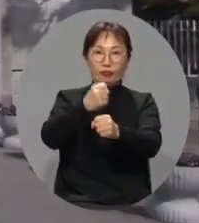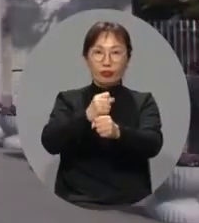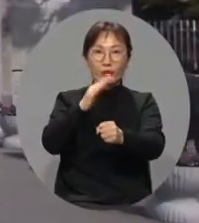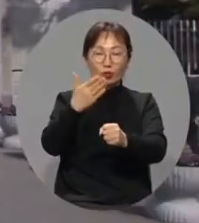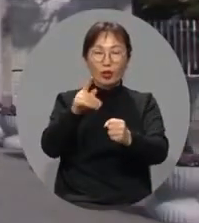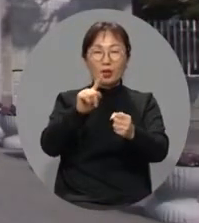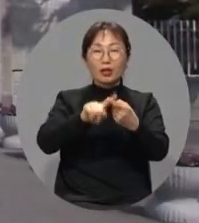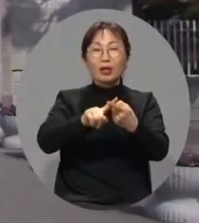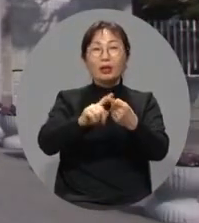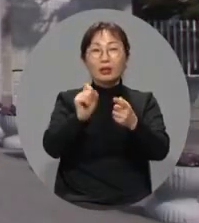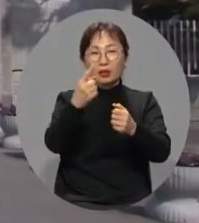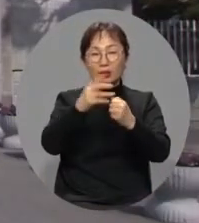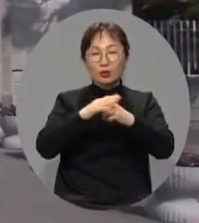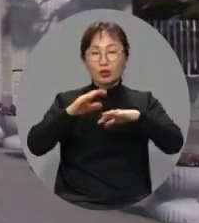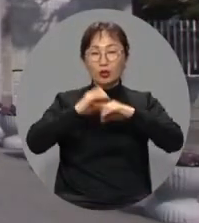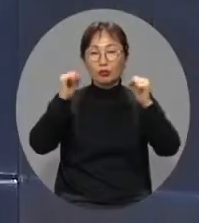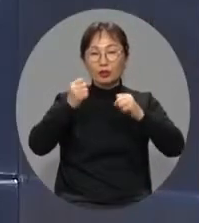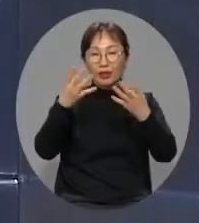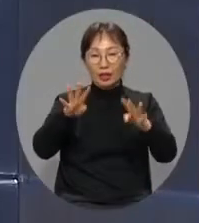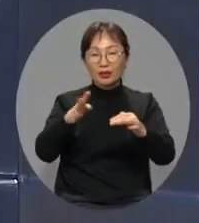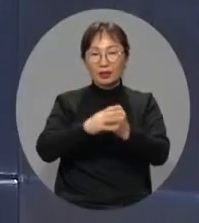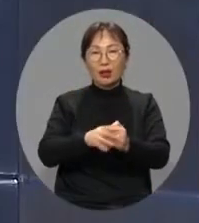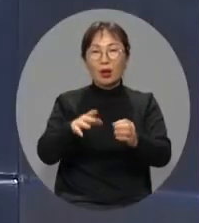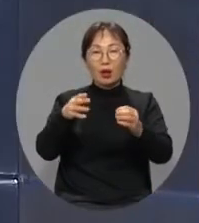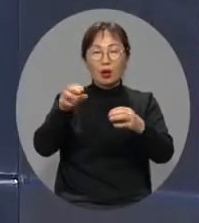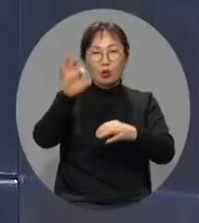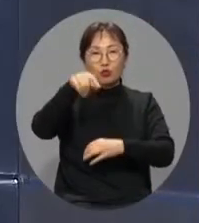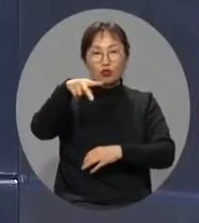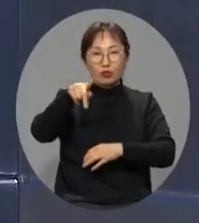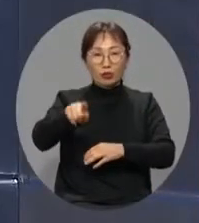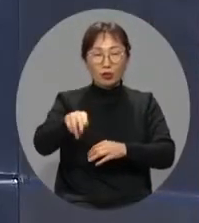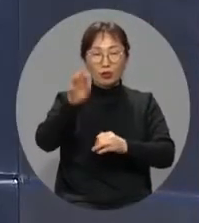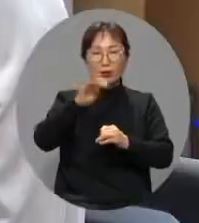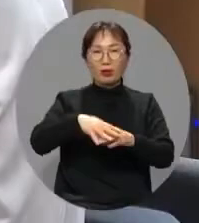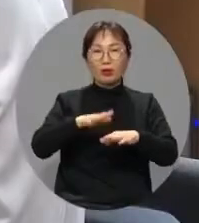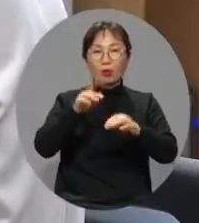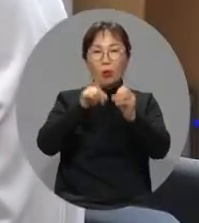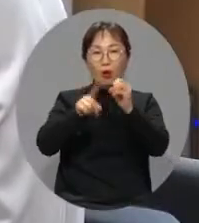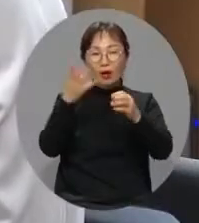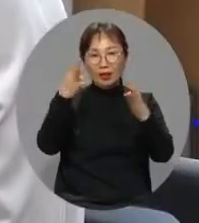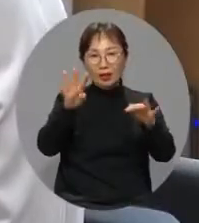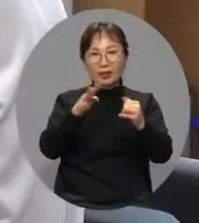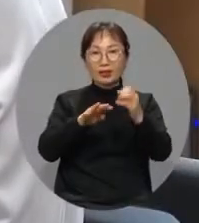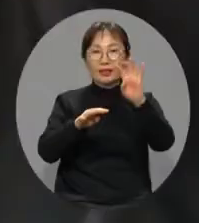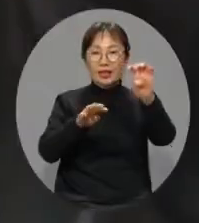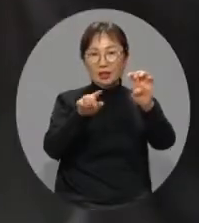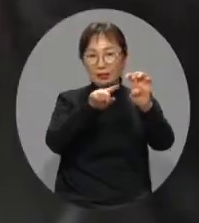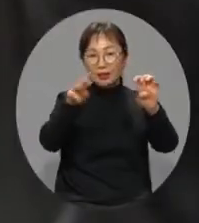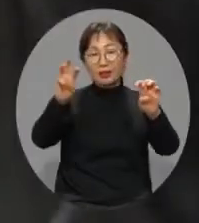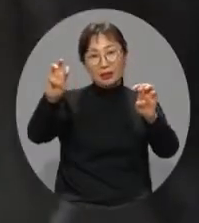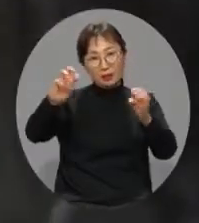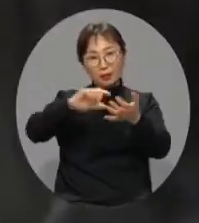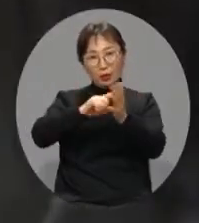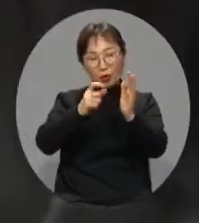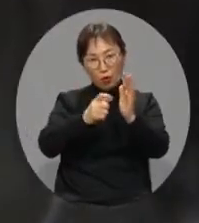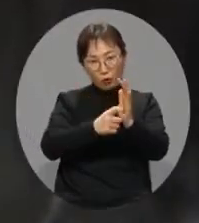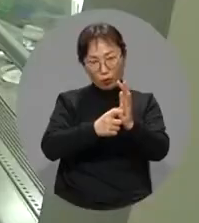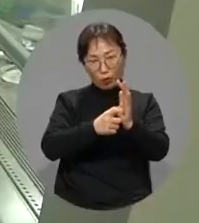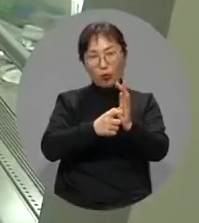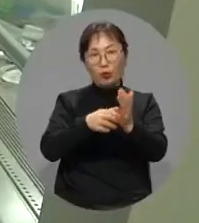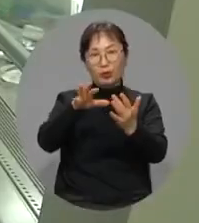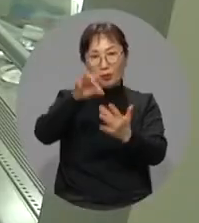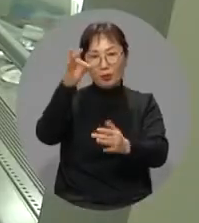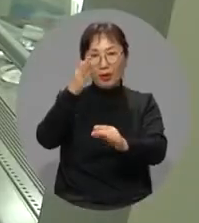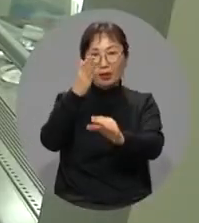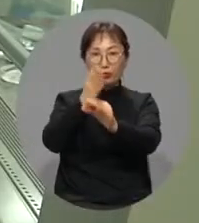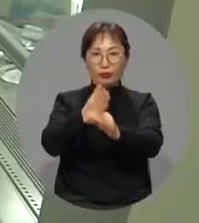이에 따라 도내 에서도 우석대 와 원광대 가사 십 명씩 전복되는 30명을 6년 학부제 로 선발합니다